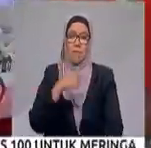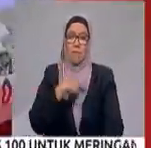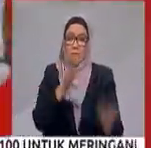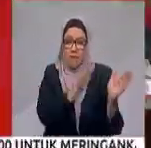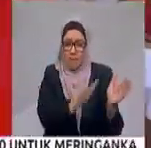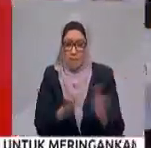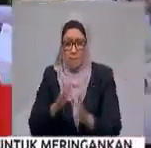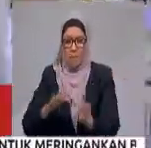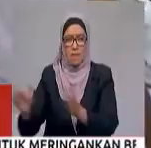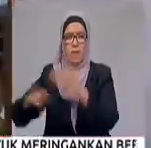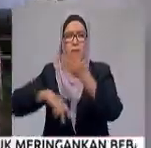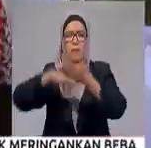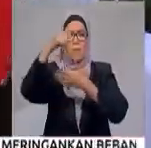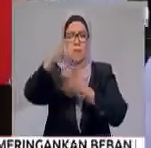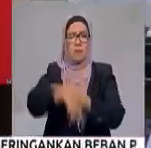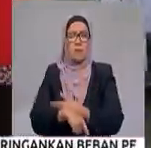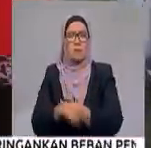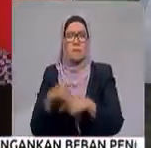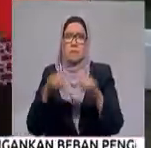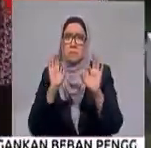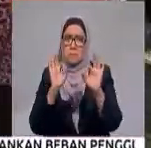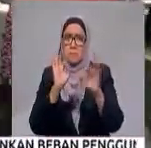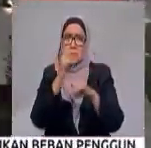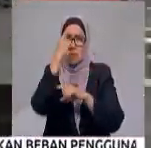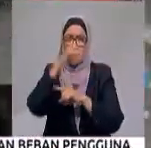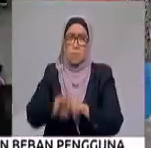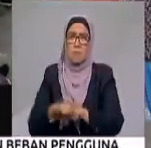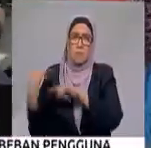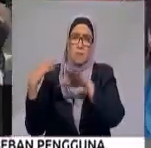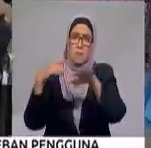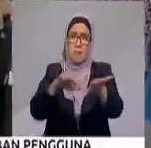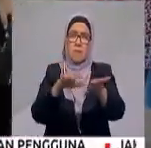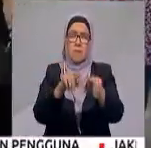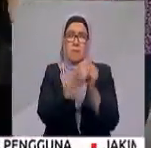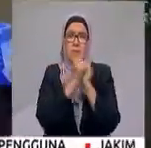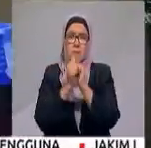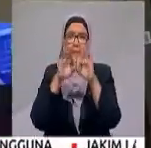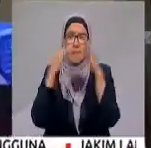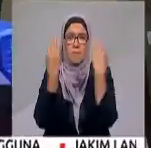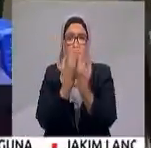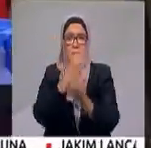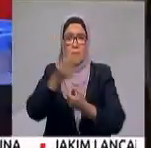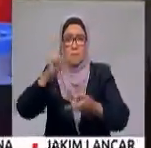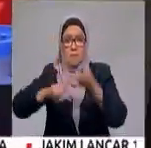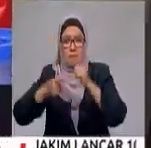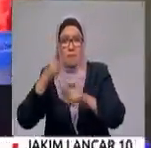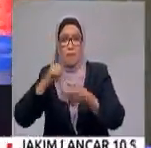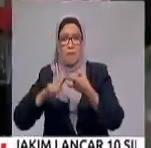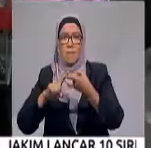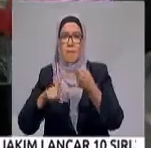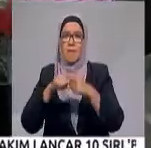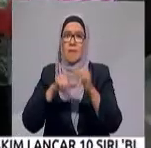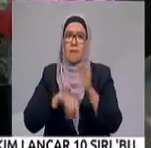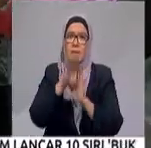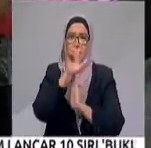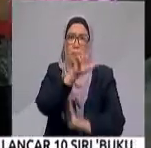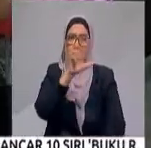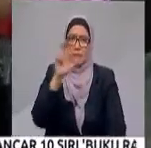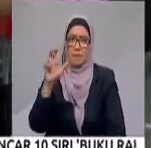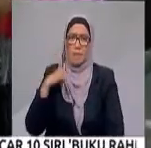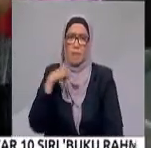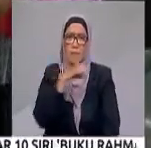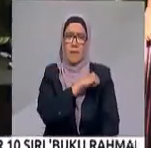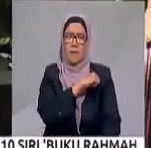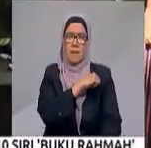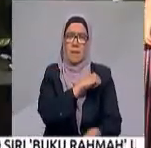menganjurkan acara yang tidak kurang menariknya untuk berkumpul bersama keluarga dan rakan-rakan. Seramai 300 ahli Ikatan Pengusaha